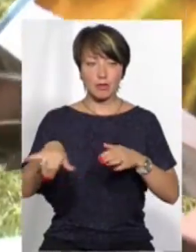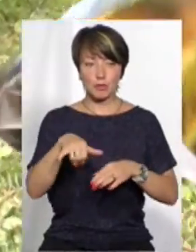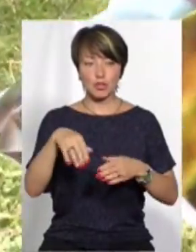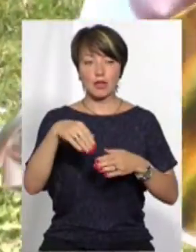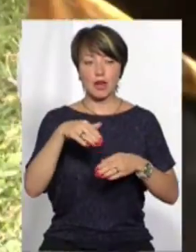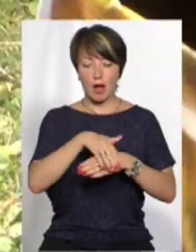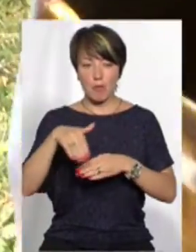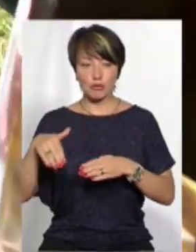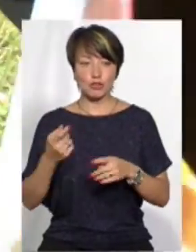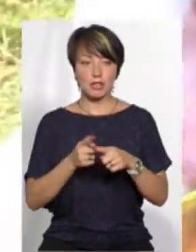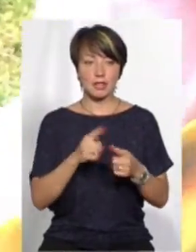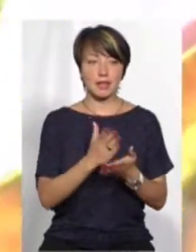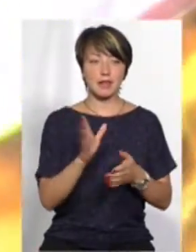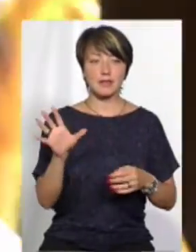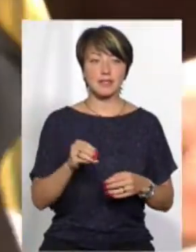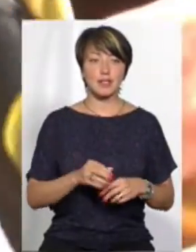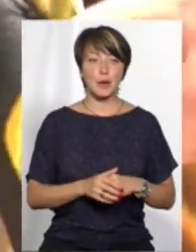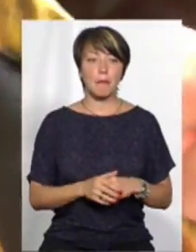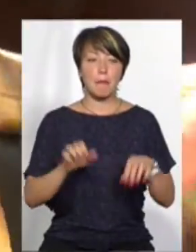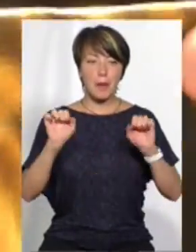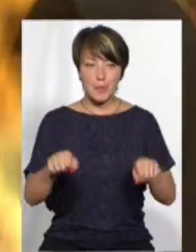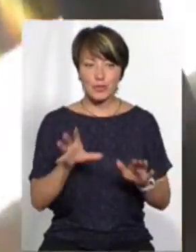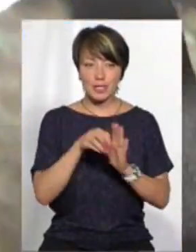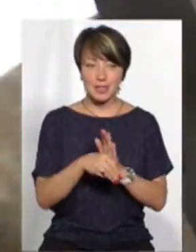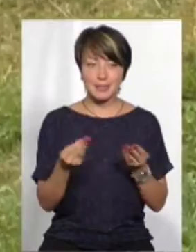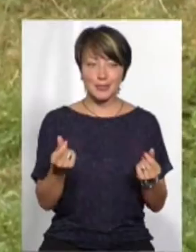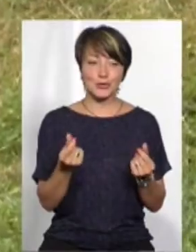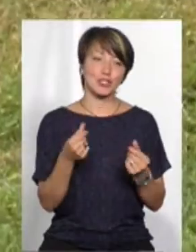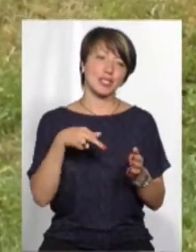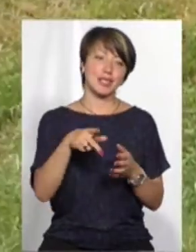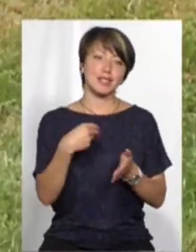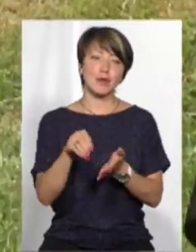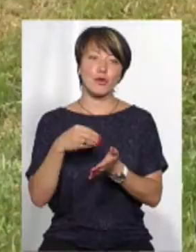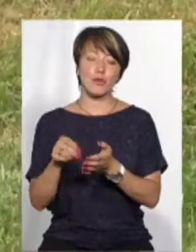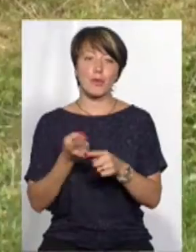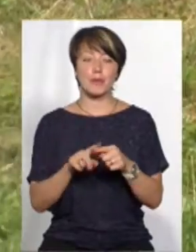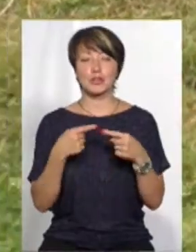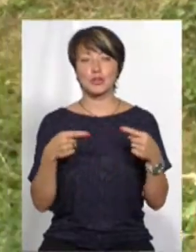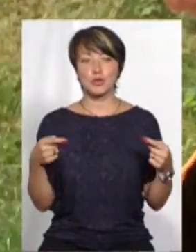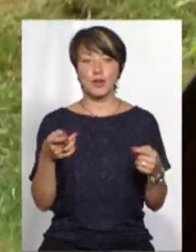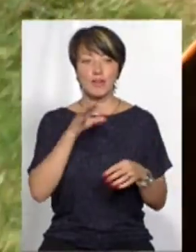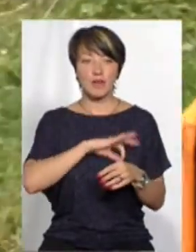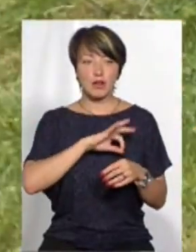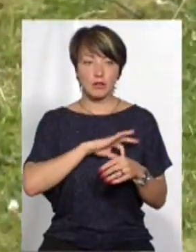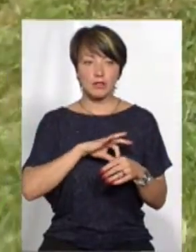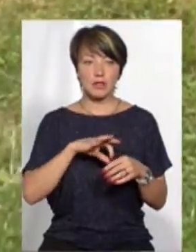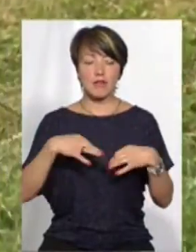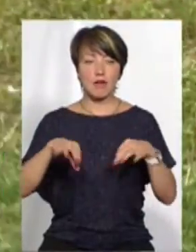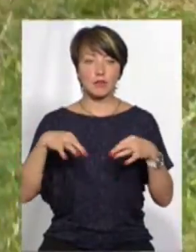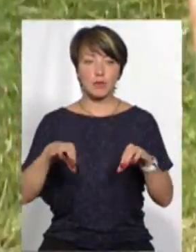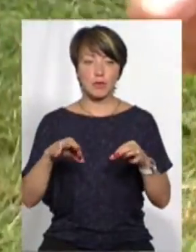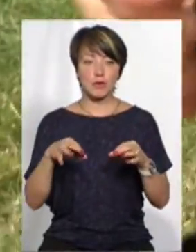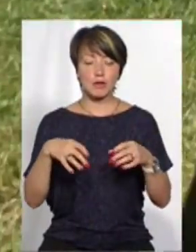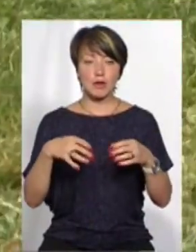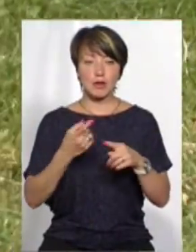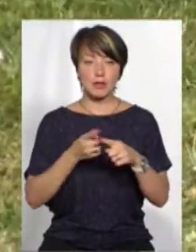є. То все, туди можна класти гроші і йти за покупками. Ці штуки, бачите, вони ми використали як в автомобілі, в машинах, в